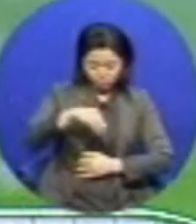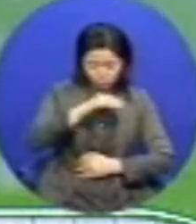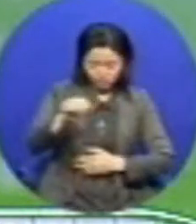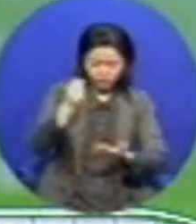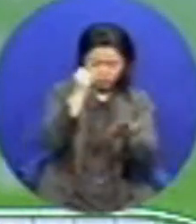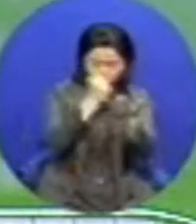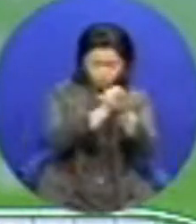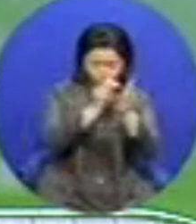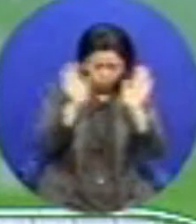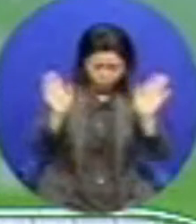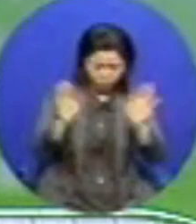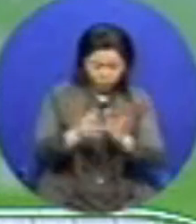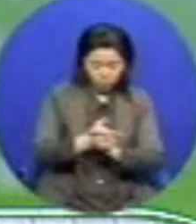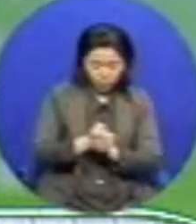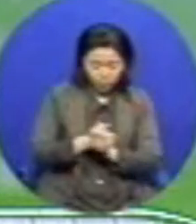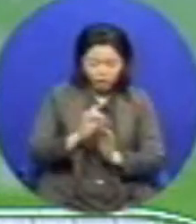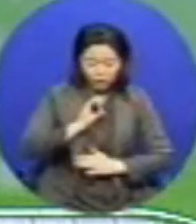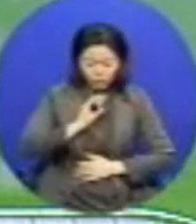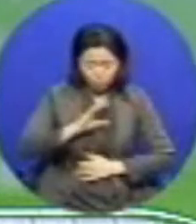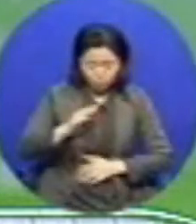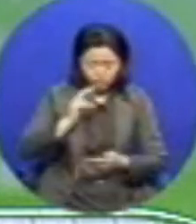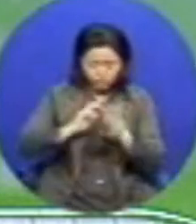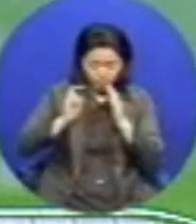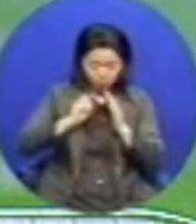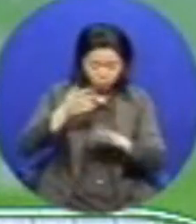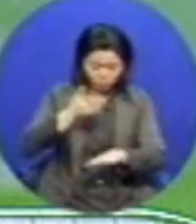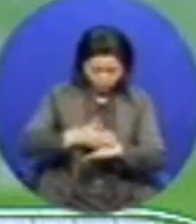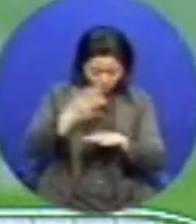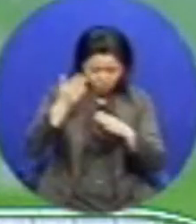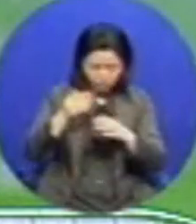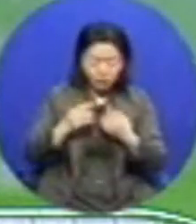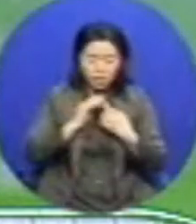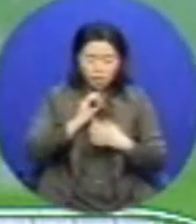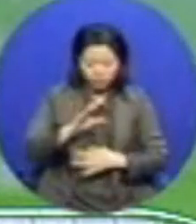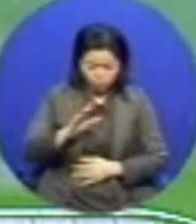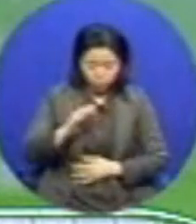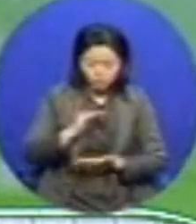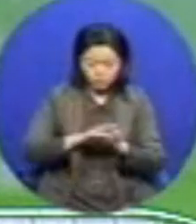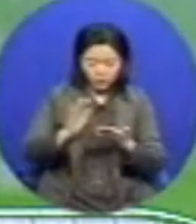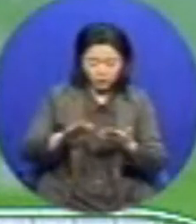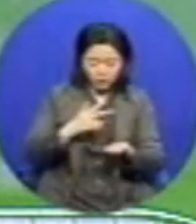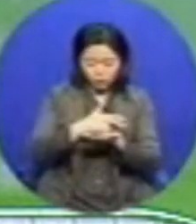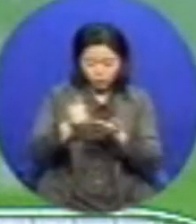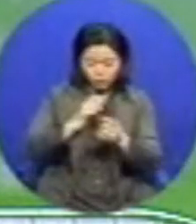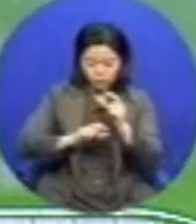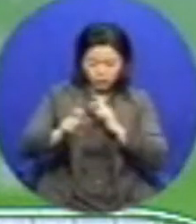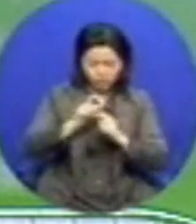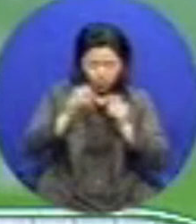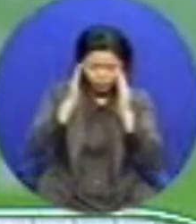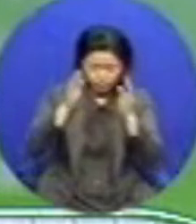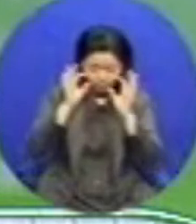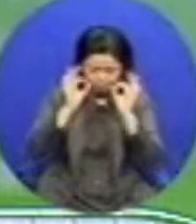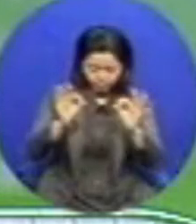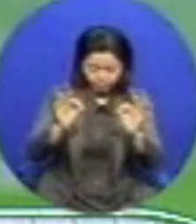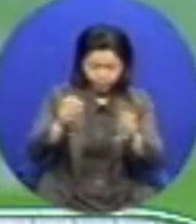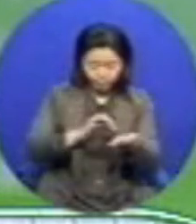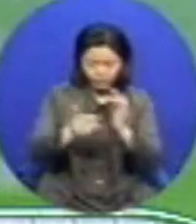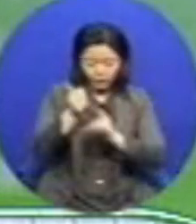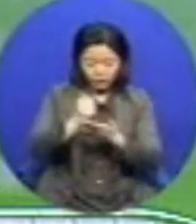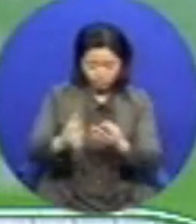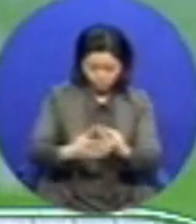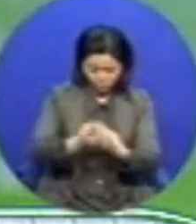씁니다 오직 찬송과 감사할 뿐입니다 주님만 더욱 바라봅니다 예수님과 하나가